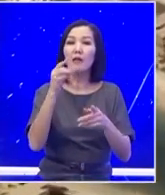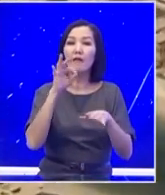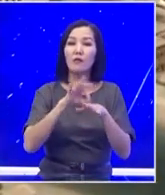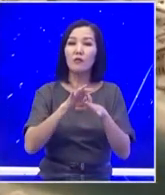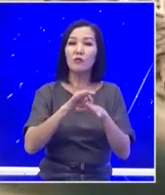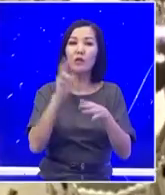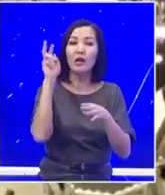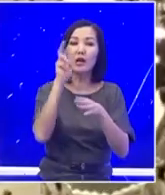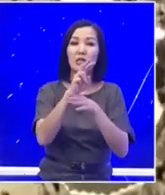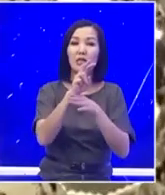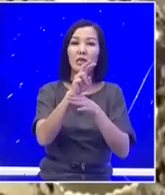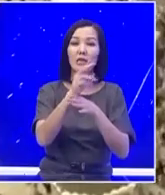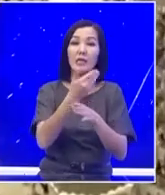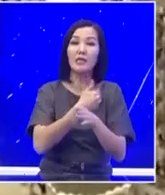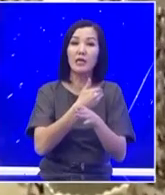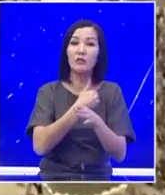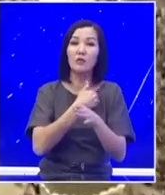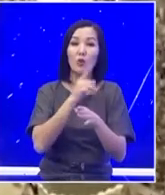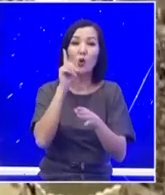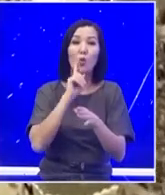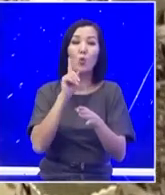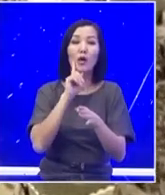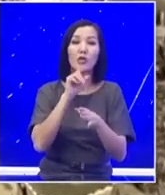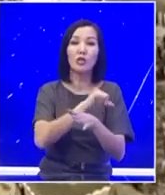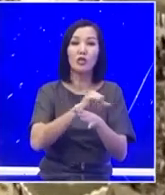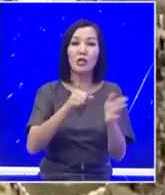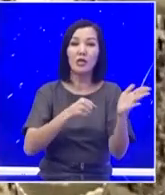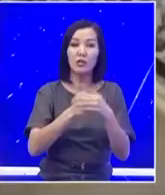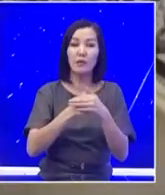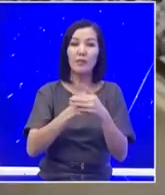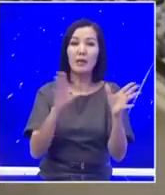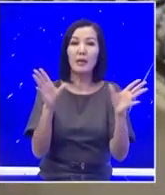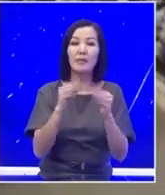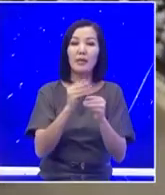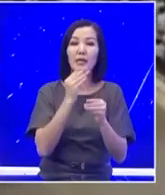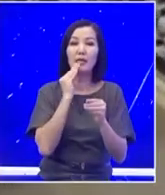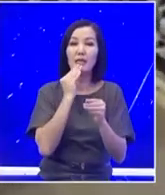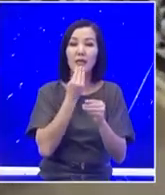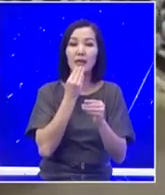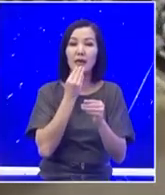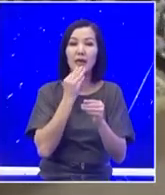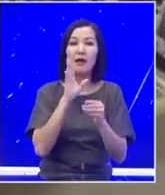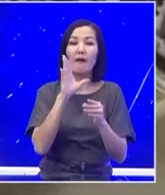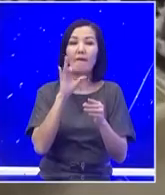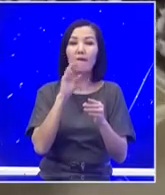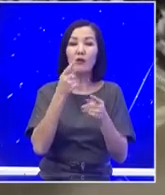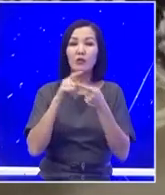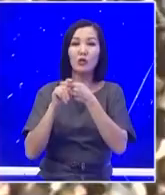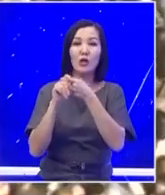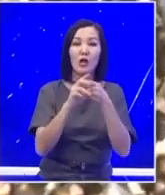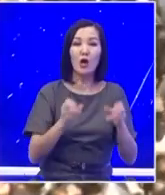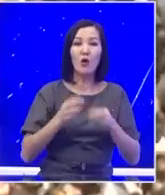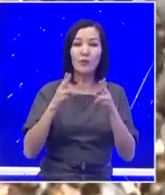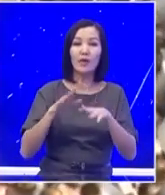қажылыққа келушілер мен ниет етушілер үшін уақытша шекараны жапты. Біріккен Араб әмірлігі вирустың таралу аумағы қауіпті